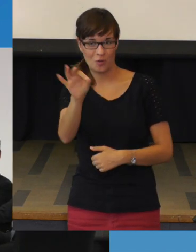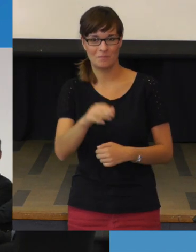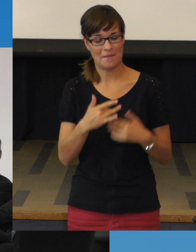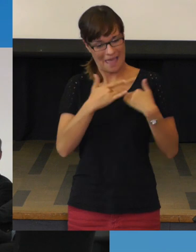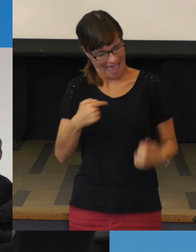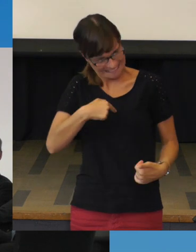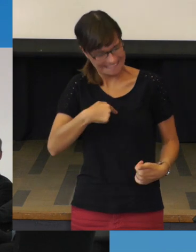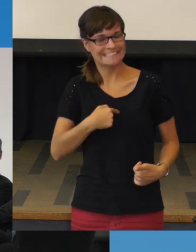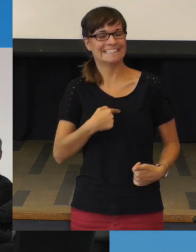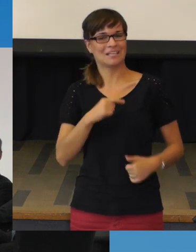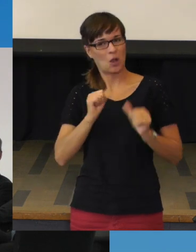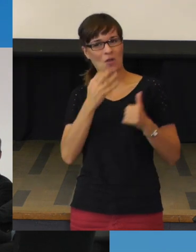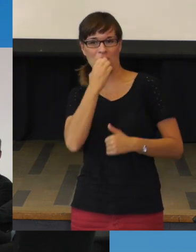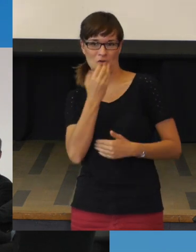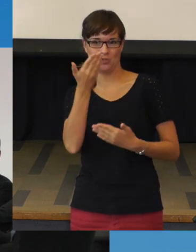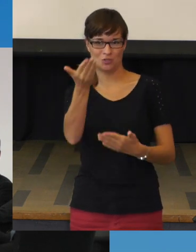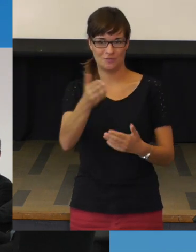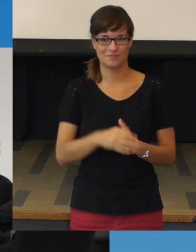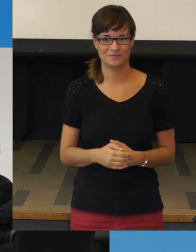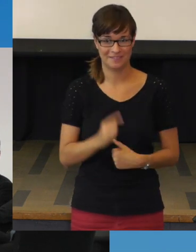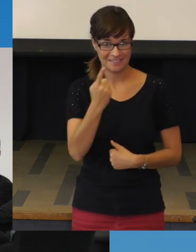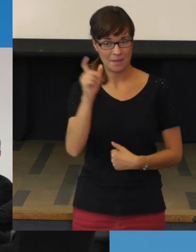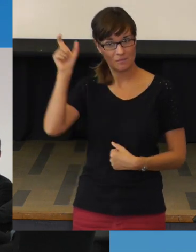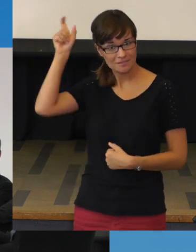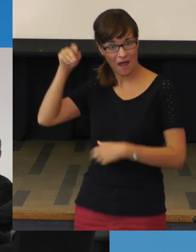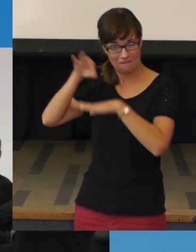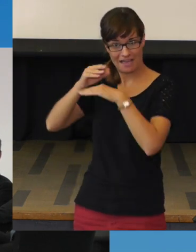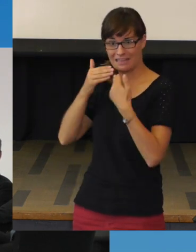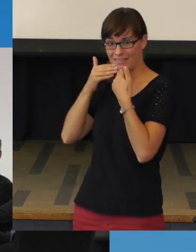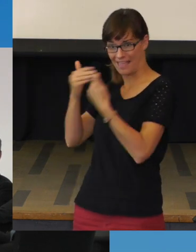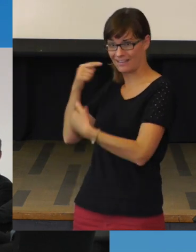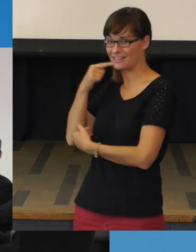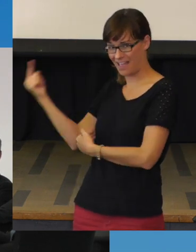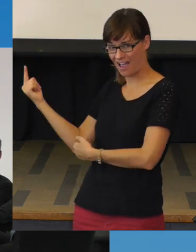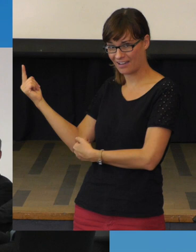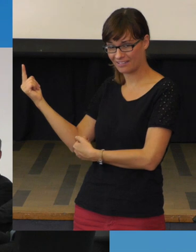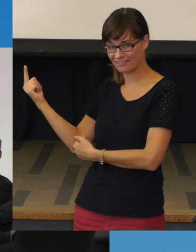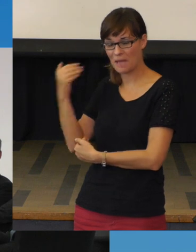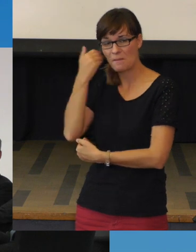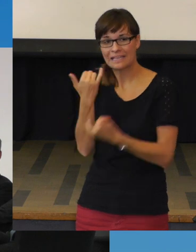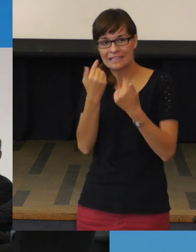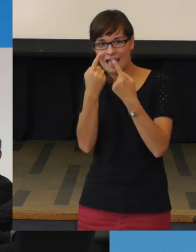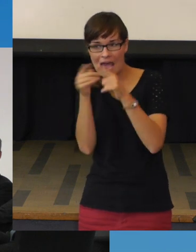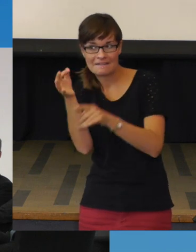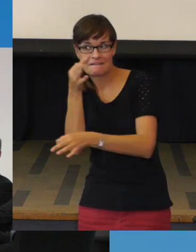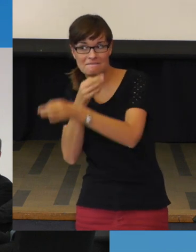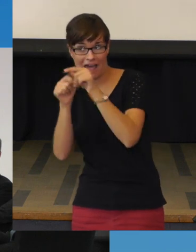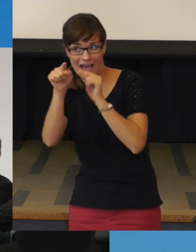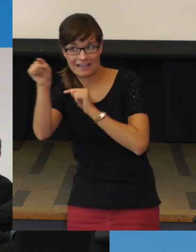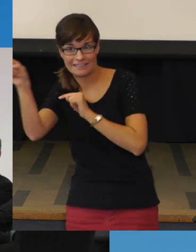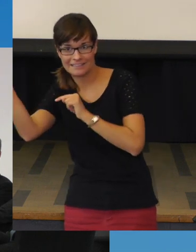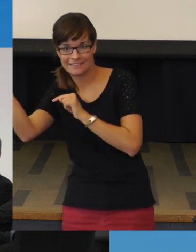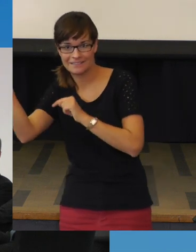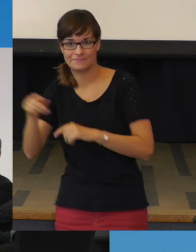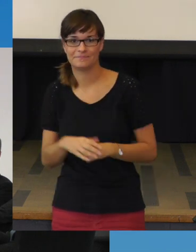herzlich. Sie wollten sich sicherlich auch bei Ihrem Operateur bedanken, aber wir müssen mal noch jemand anderen dran nehmen. Das möchte